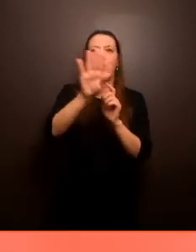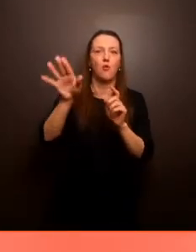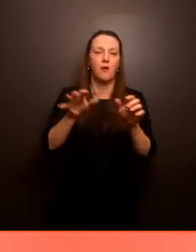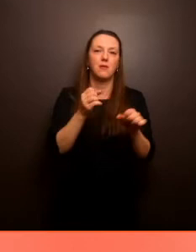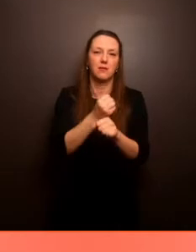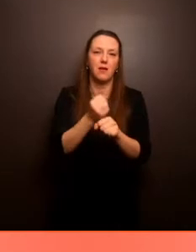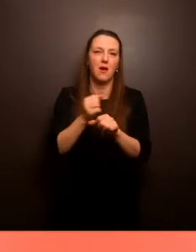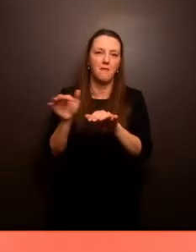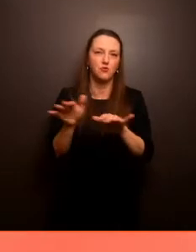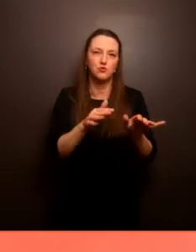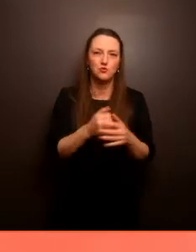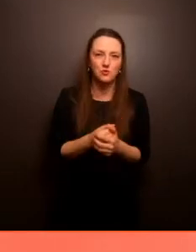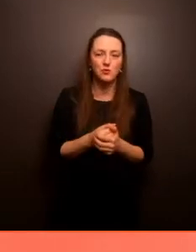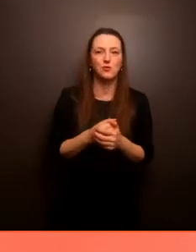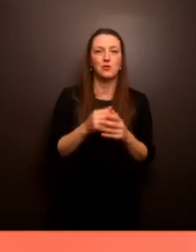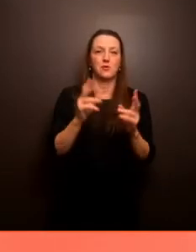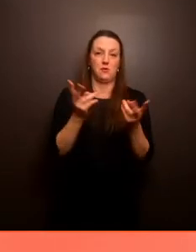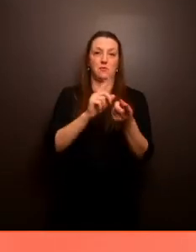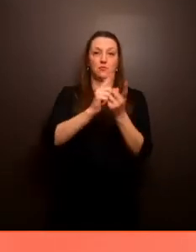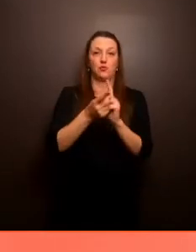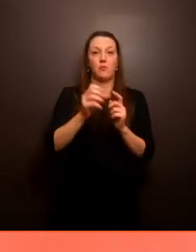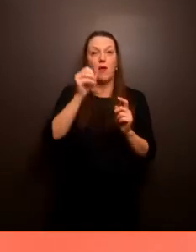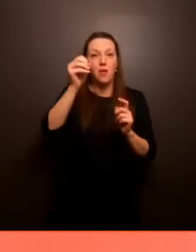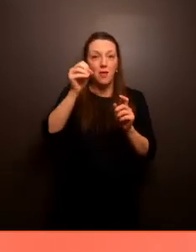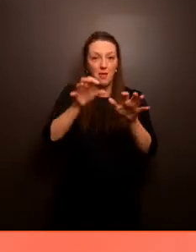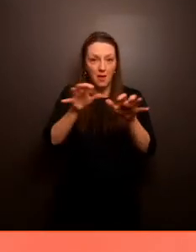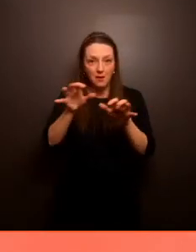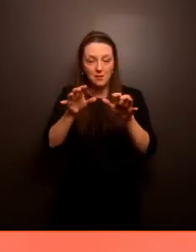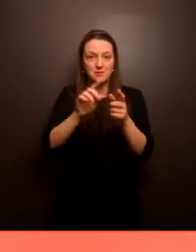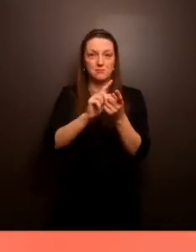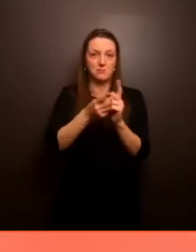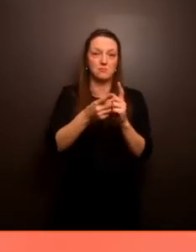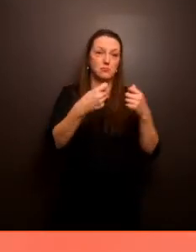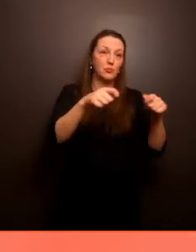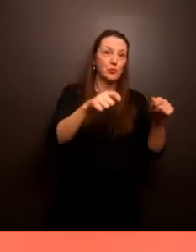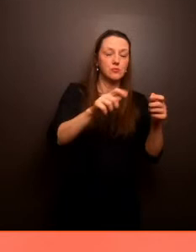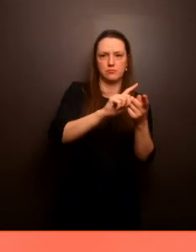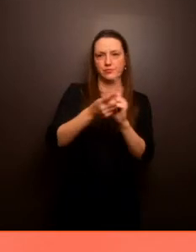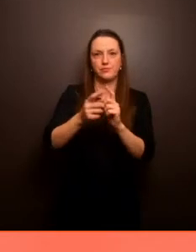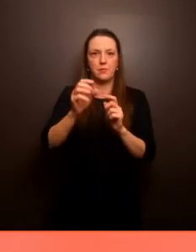räägime siin väga palju e-ärist, me räägime sellistest